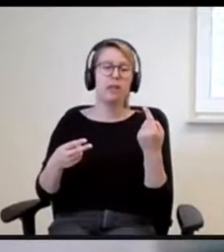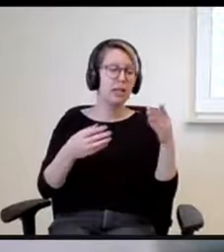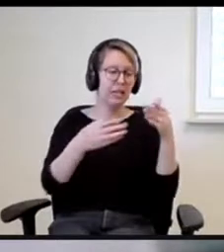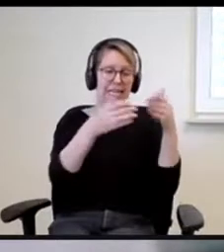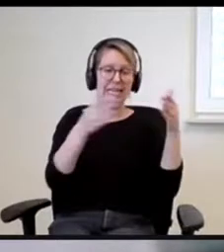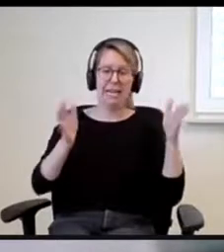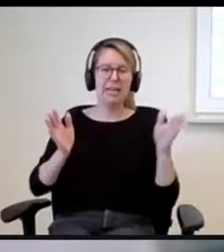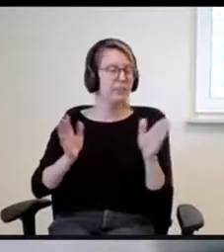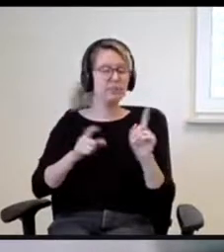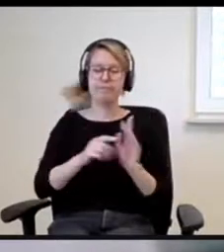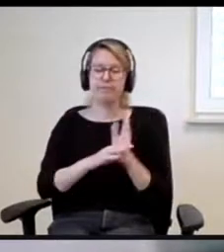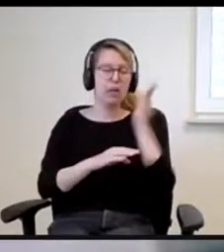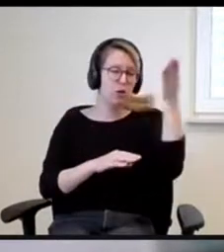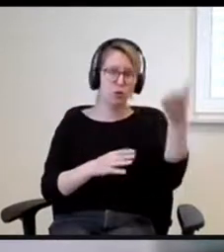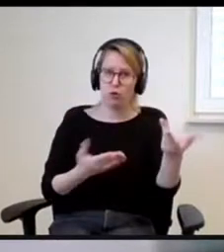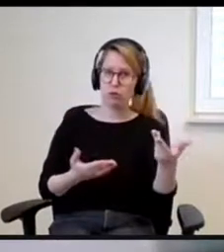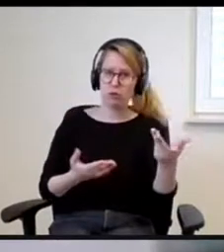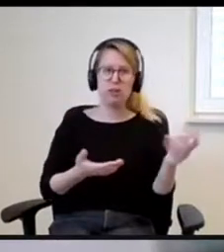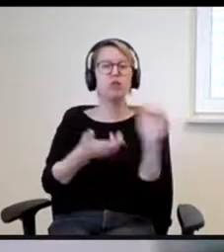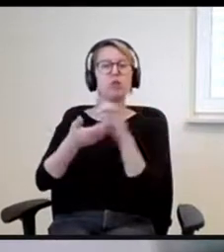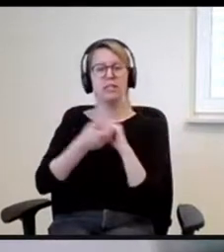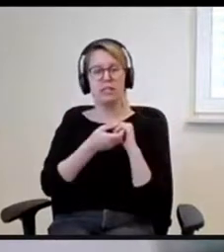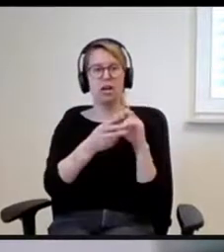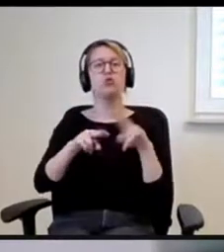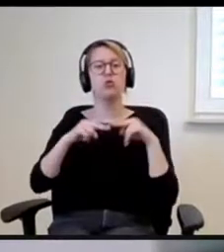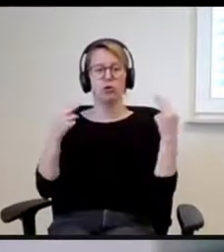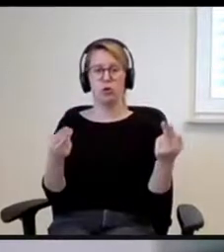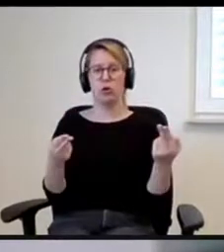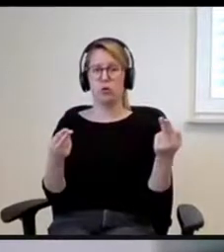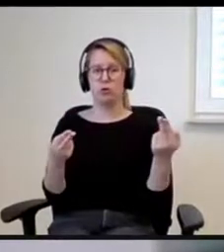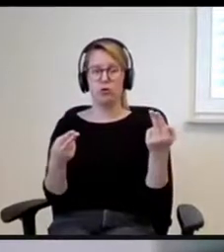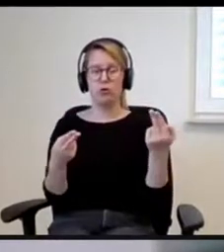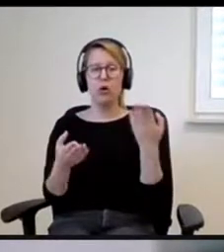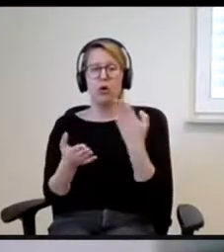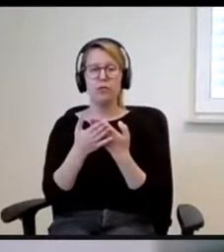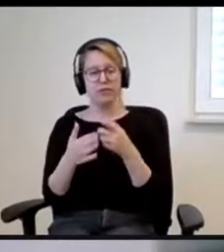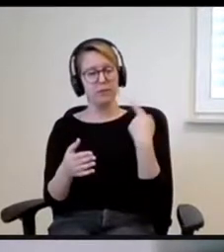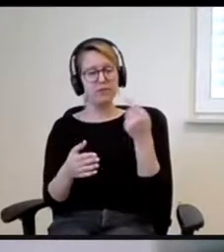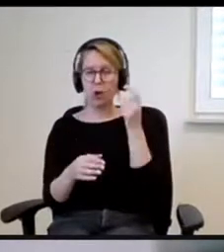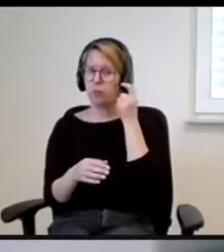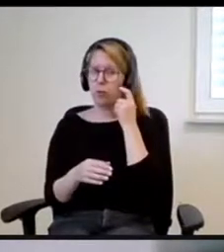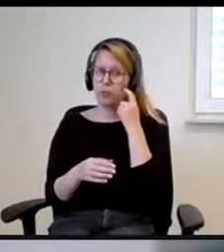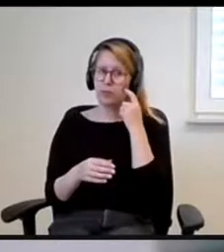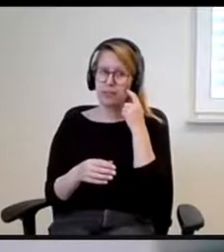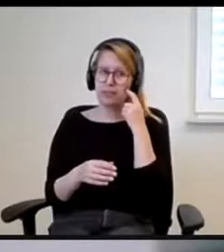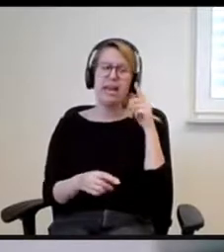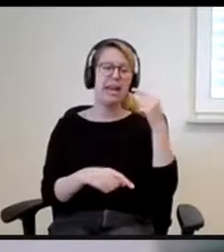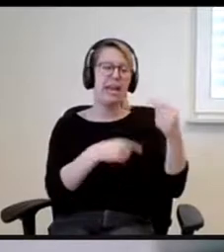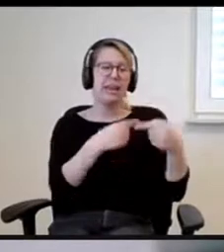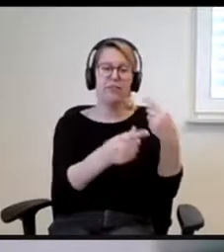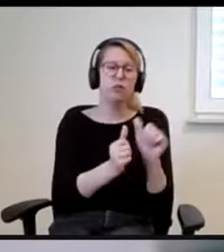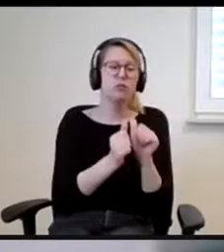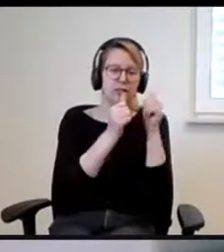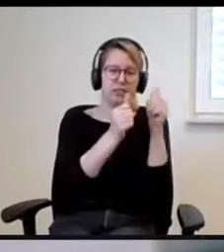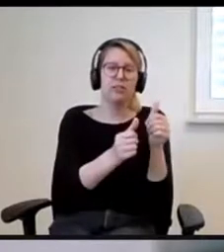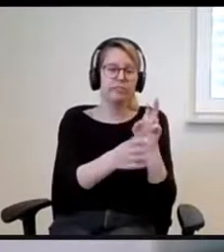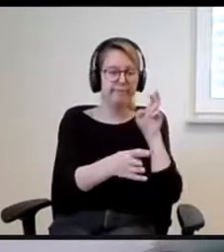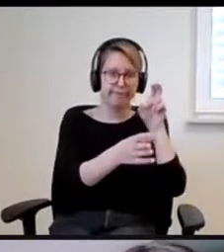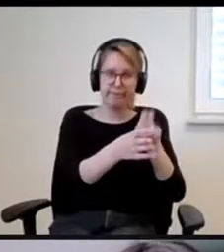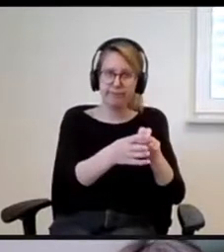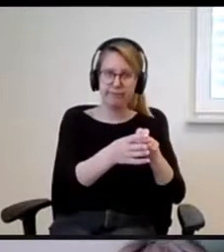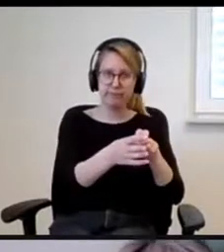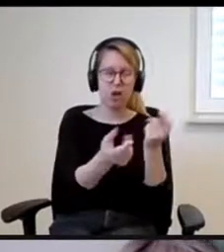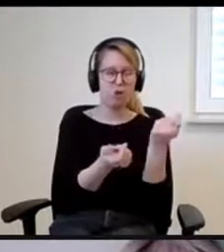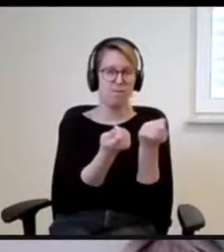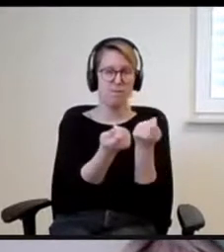est, en point de vue aide au développement, le premier donateur mondial, les pays membres et l'Union, les 27 pays membres plus